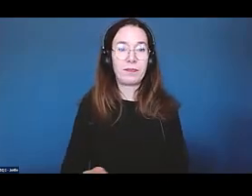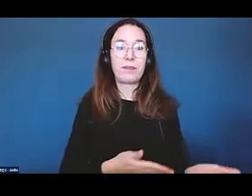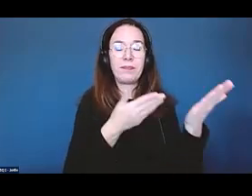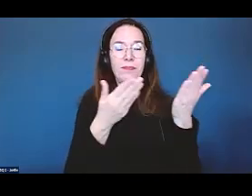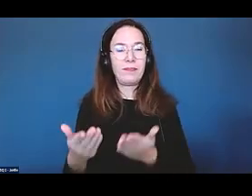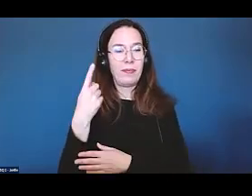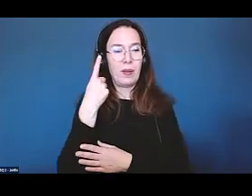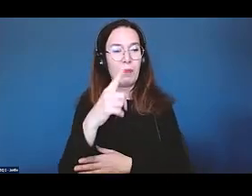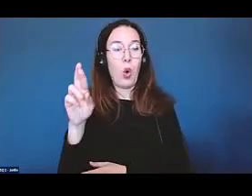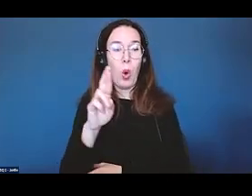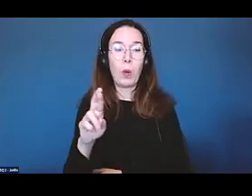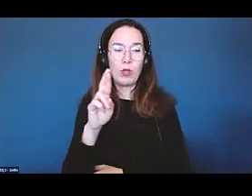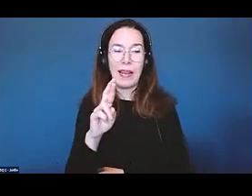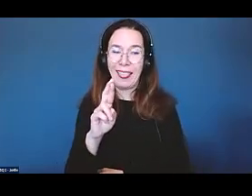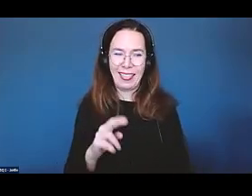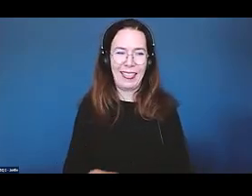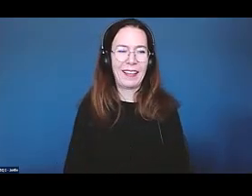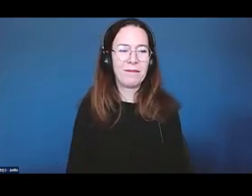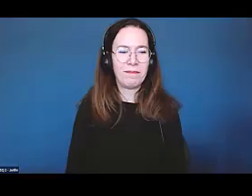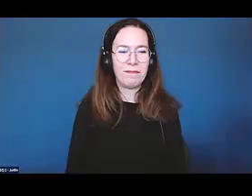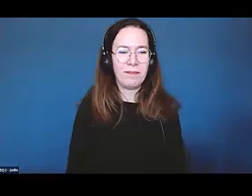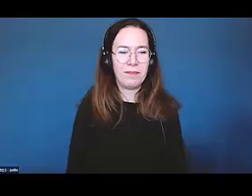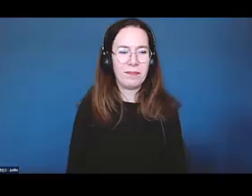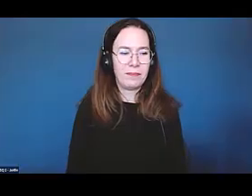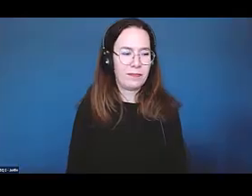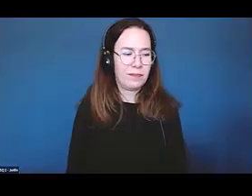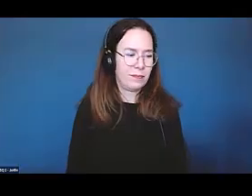Et voici les coordonnées de Roselyne.